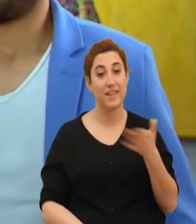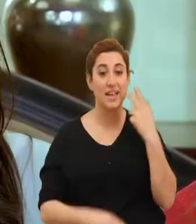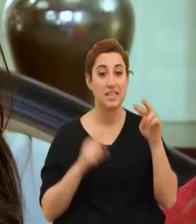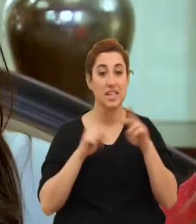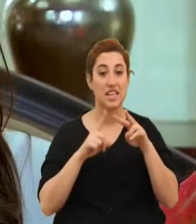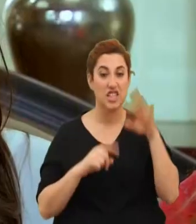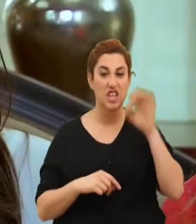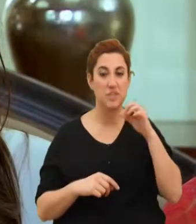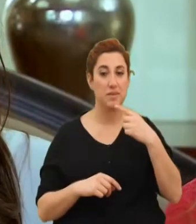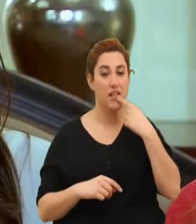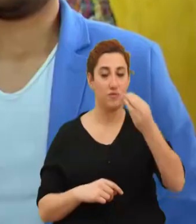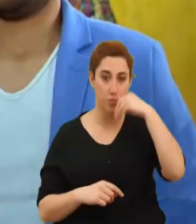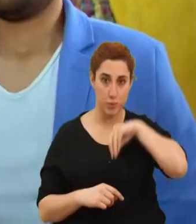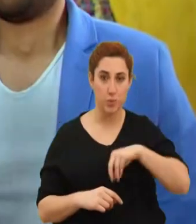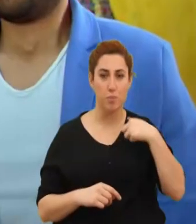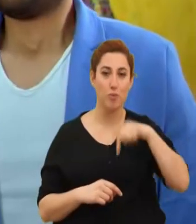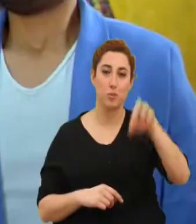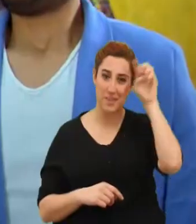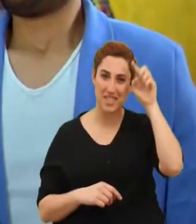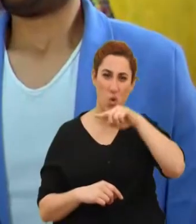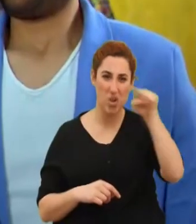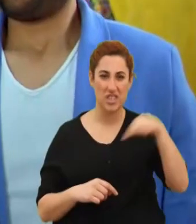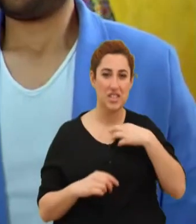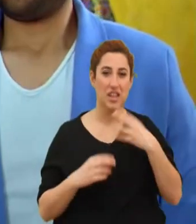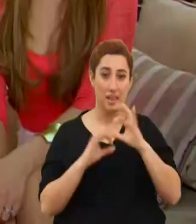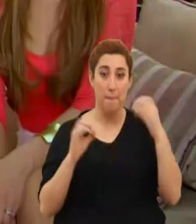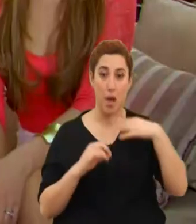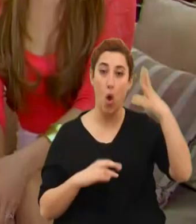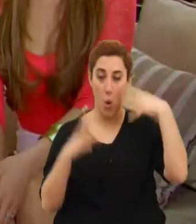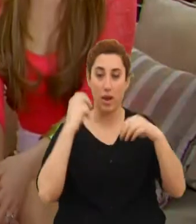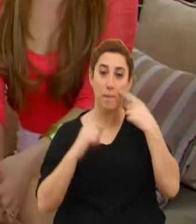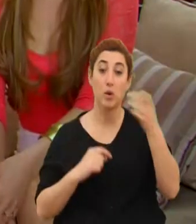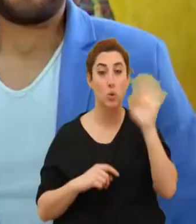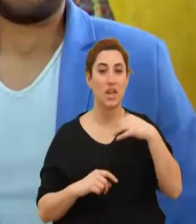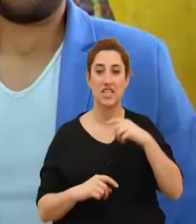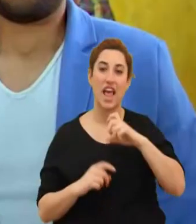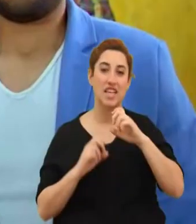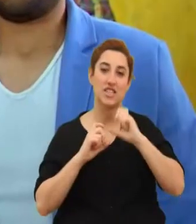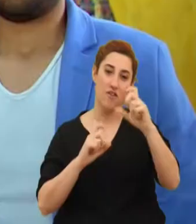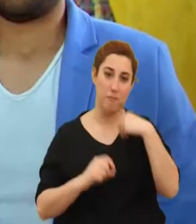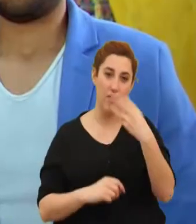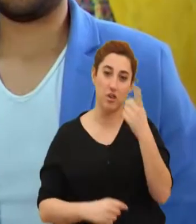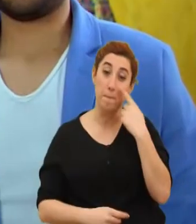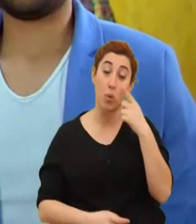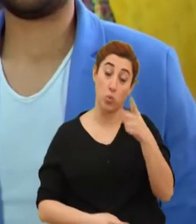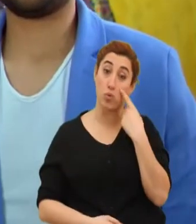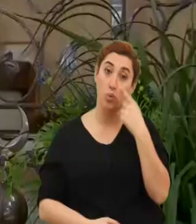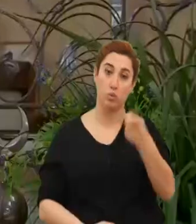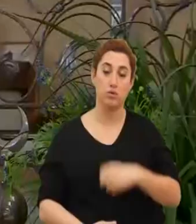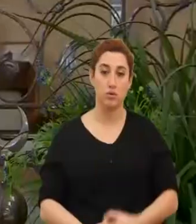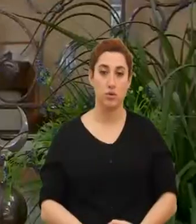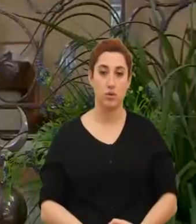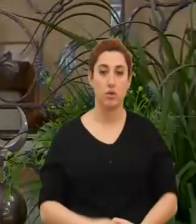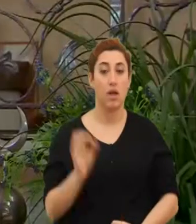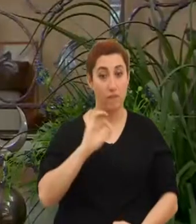Neyse Nazlı. Şimdi lafımı yuttum. Ben bu psikolojik şeyleri ben bir öğreneyim. Bak ondan sonra nasıl sana hesap soracağım bak. O zaman görürsün